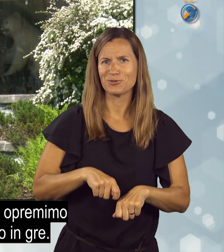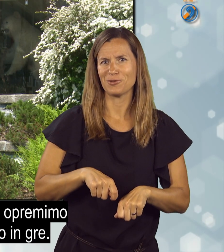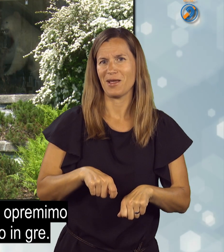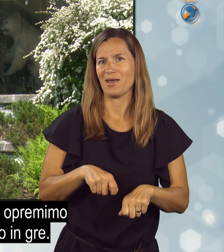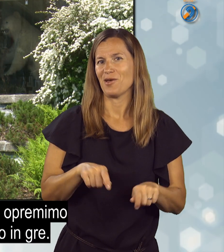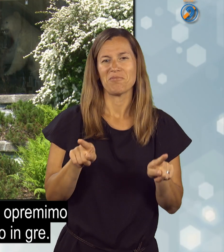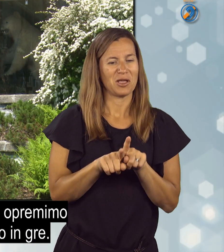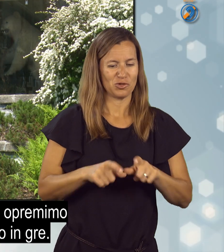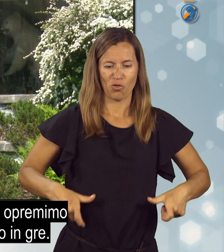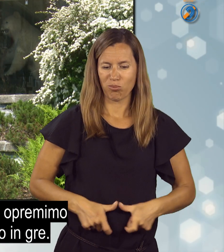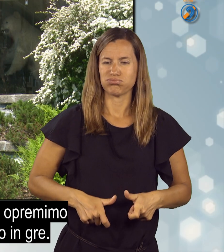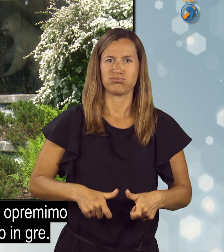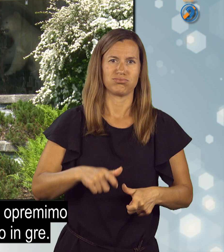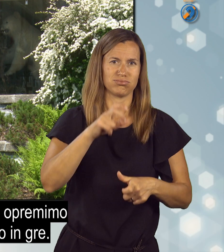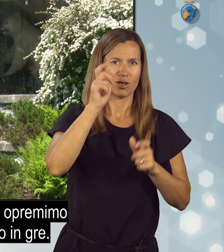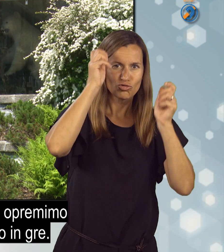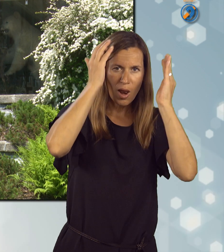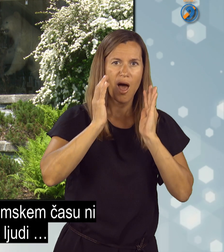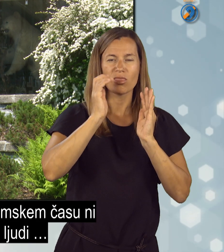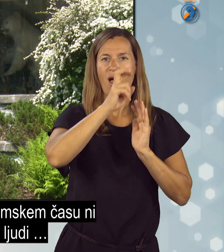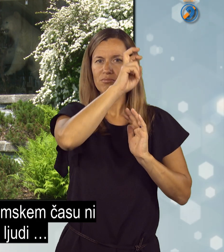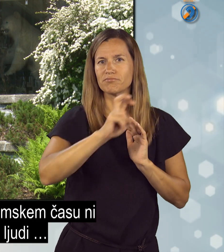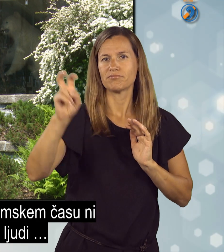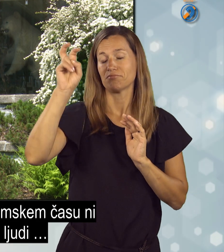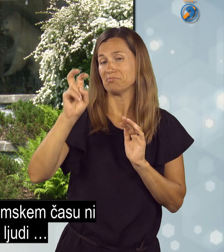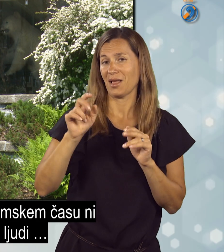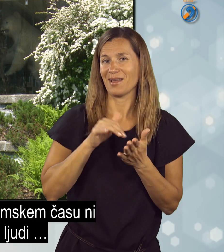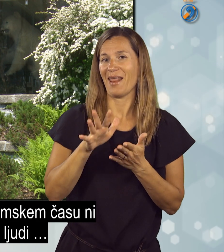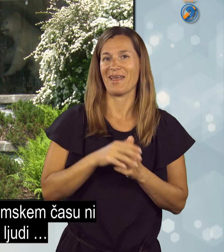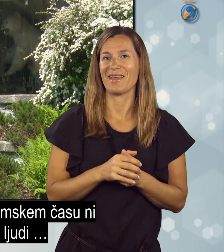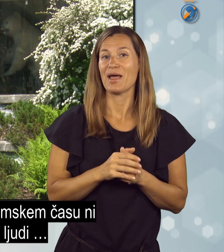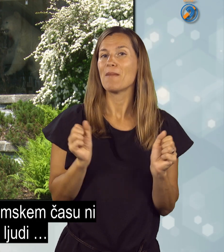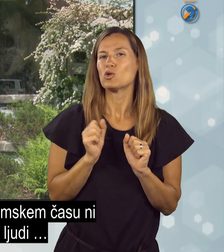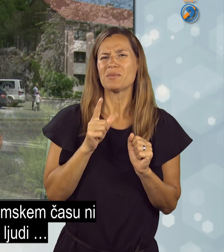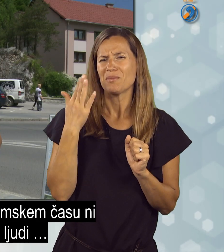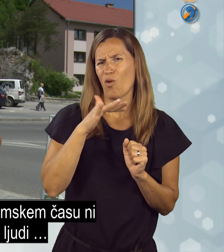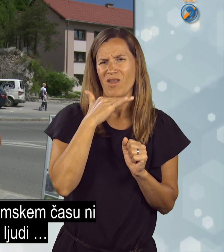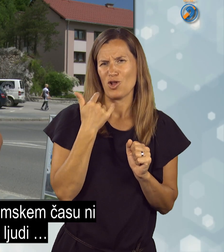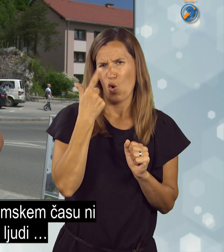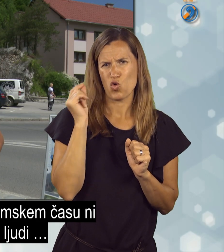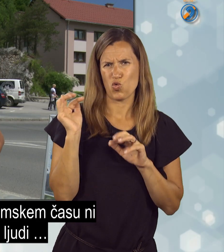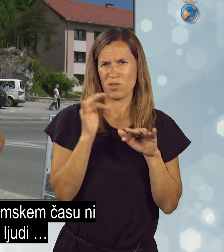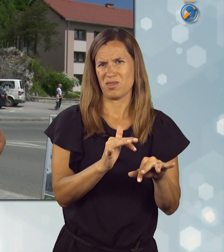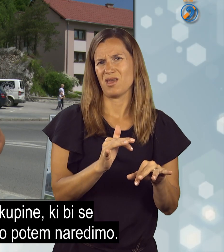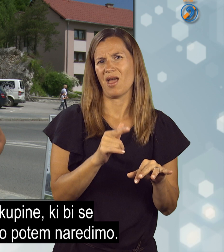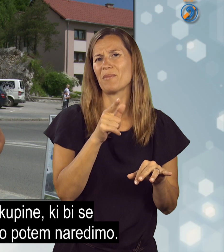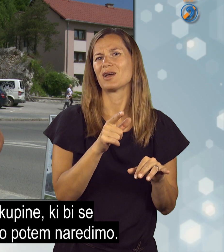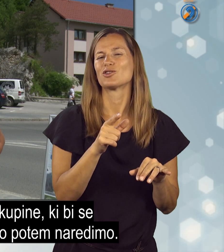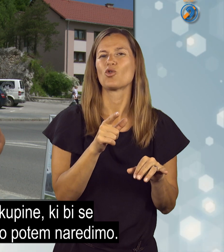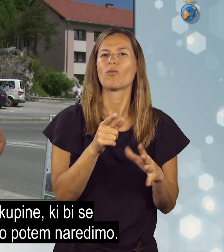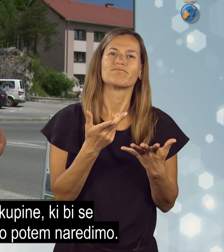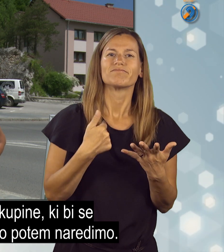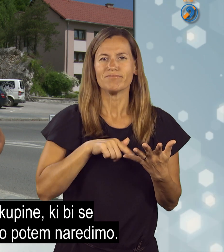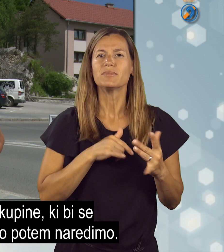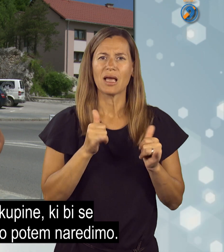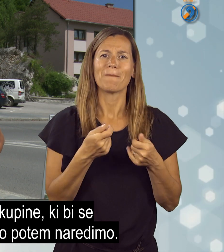pač opremimo vas pa isto in ravno tako gre. Je pa res, da po zimi ni bo, ne vem kaj glih pravzaprav ljudi, ampak to pa gre res bolj za